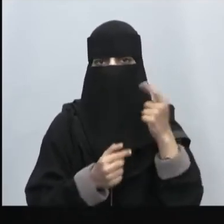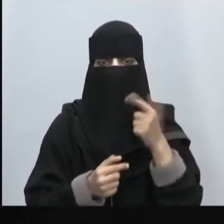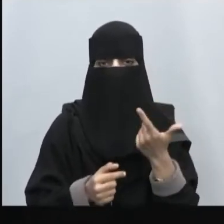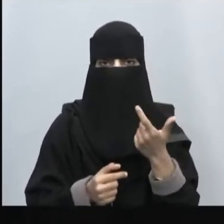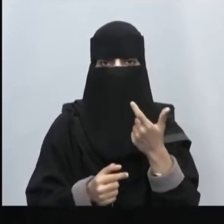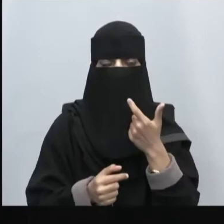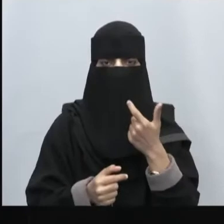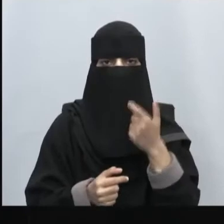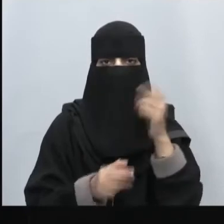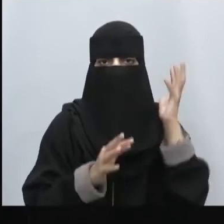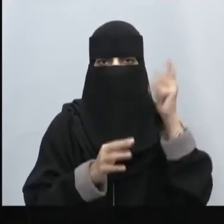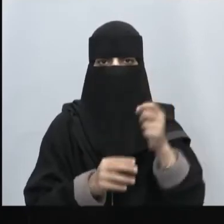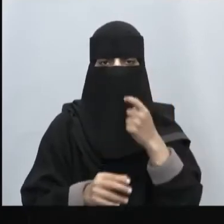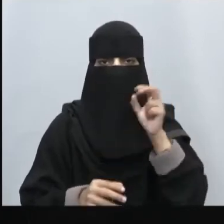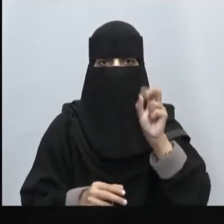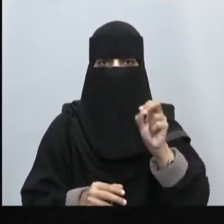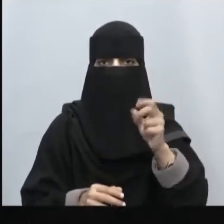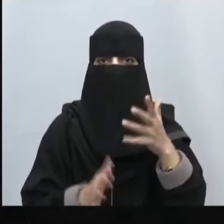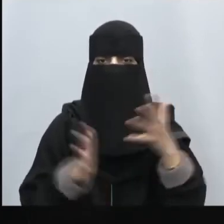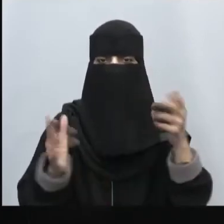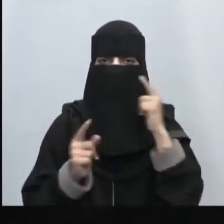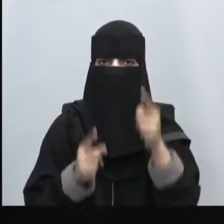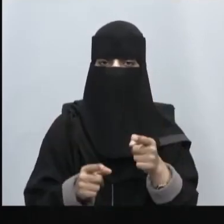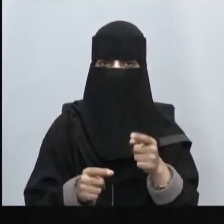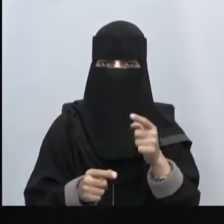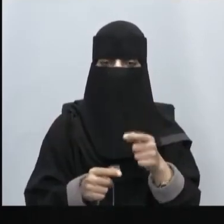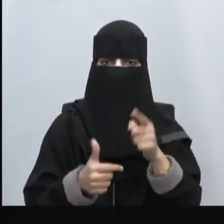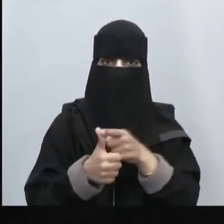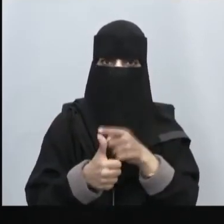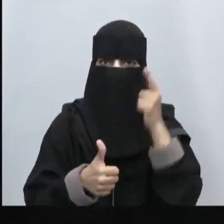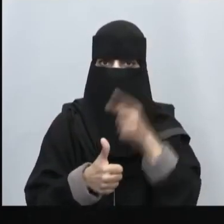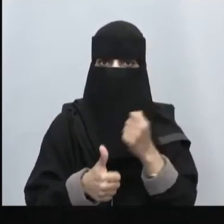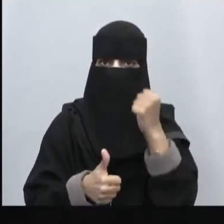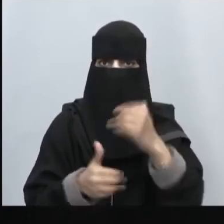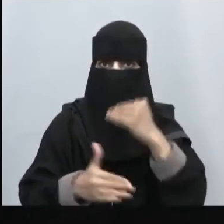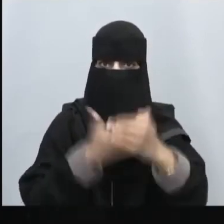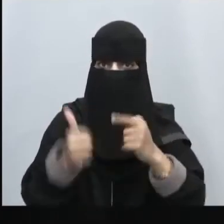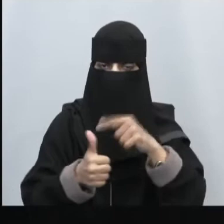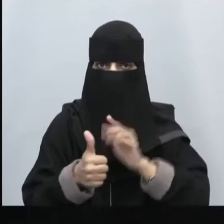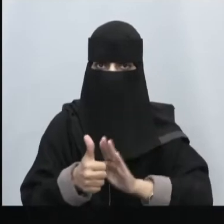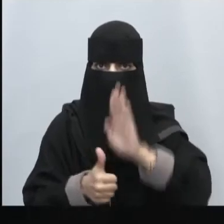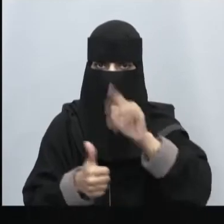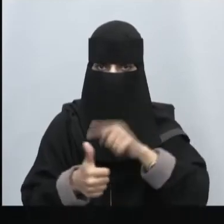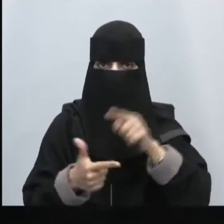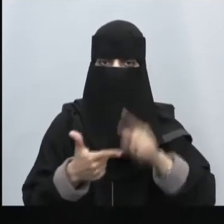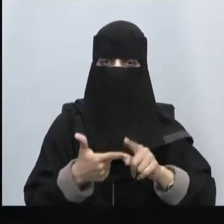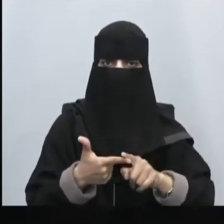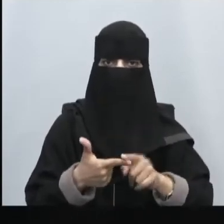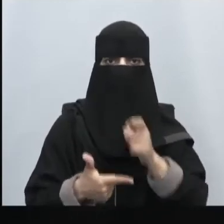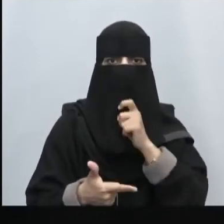قرون العباسي الاول بالقوه والازدهار والعصر العباسي الثاني